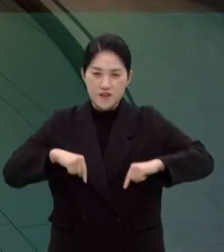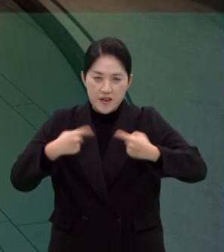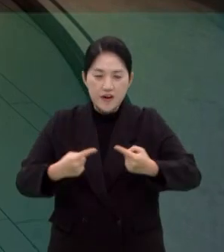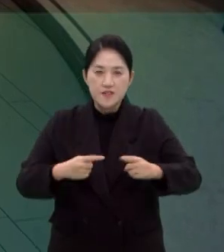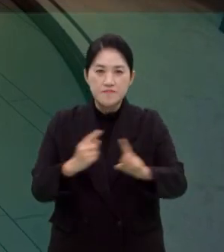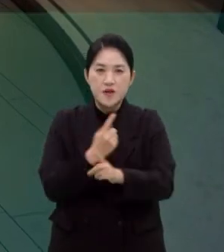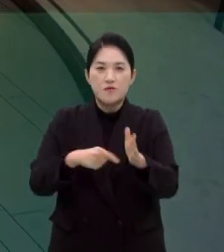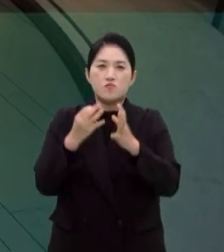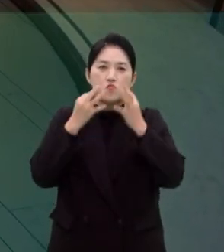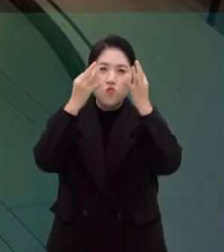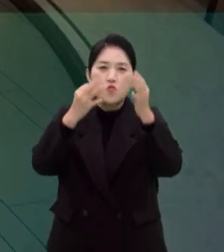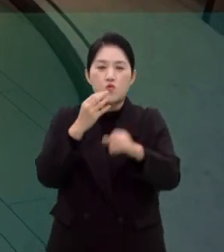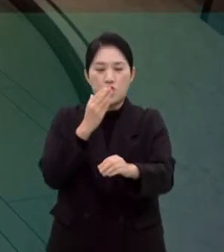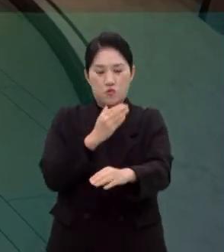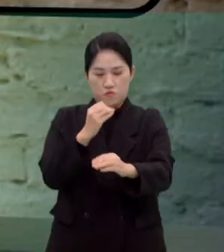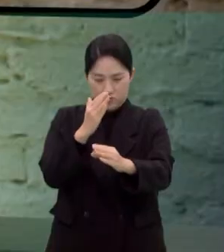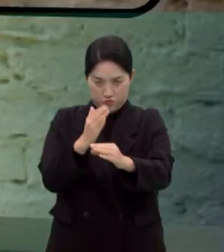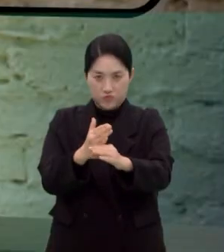있습니다.